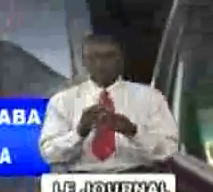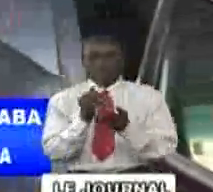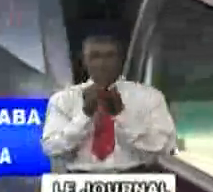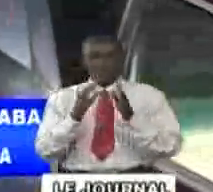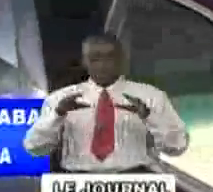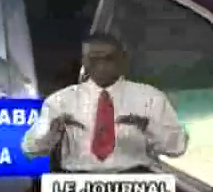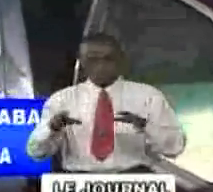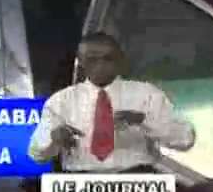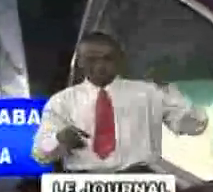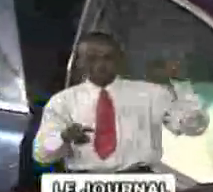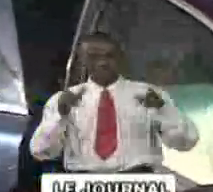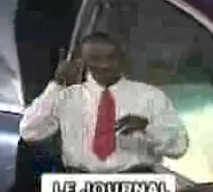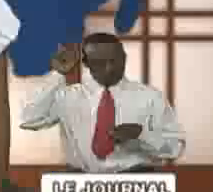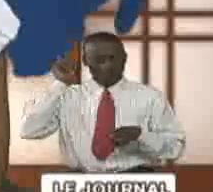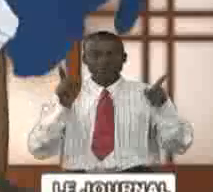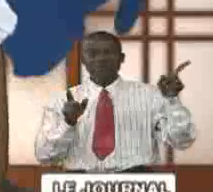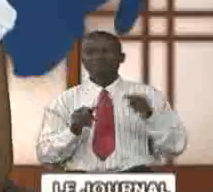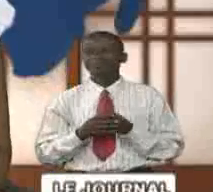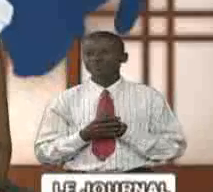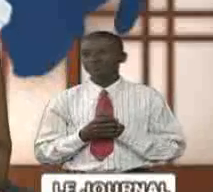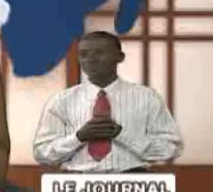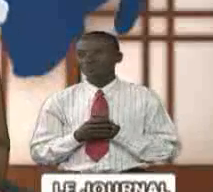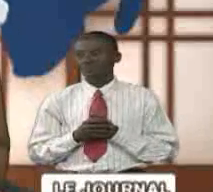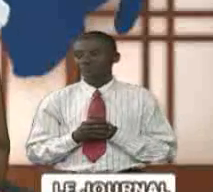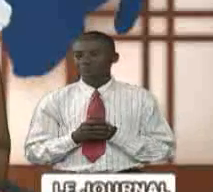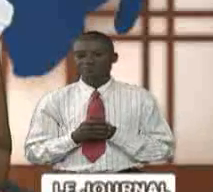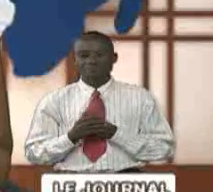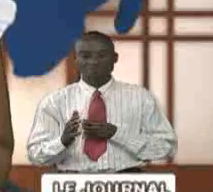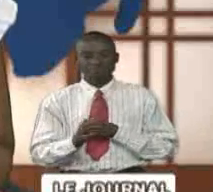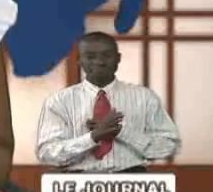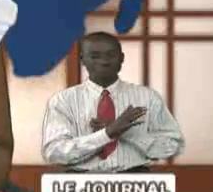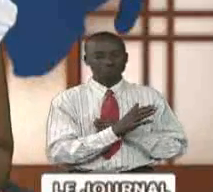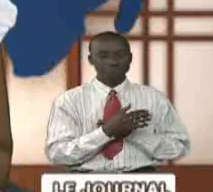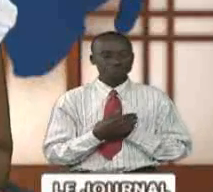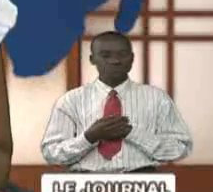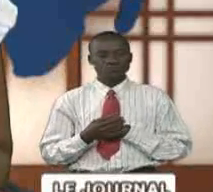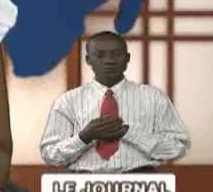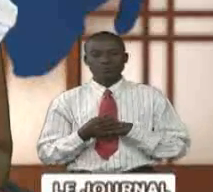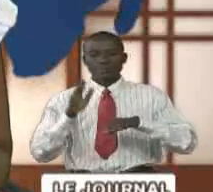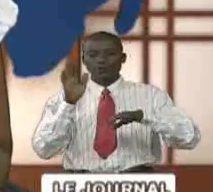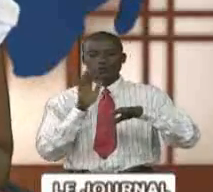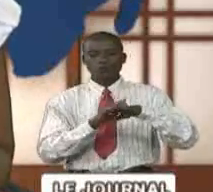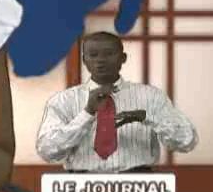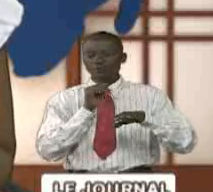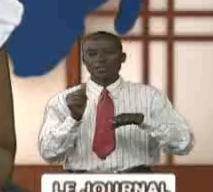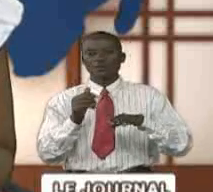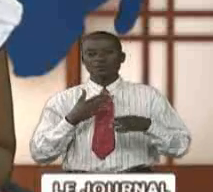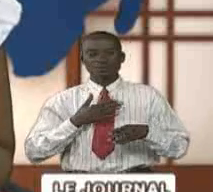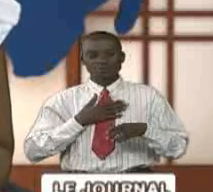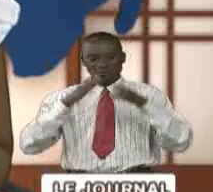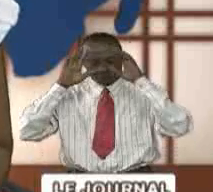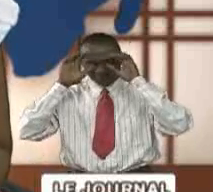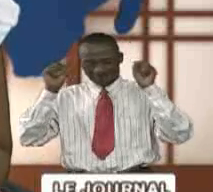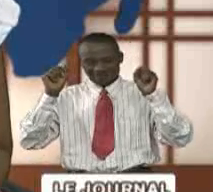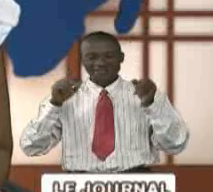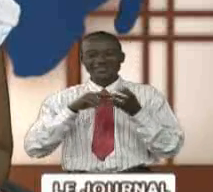poste est tenu par un chargé d'affaires. Ne touche pas à mon président, c'est cette association d'un